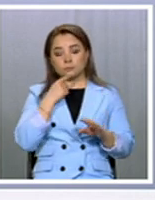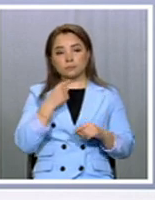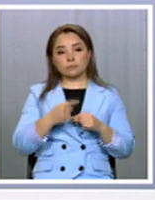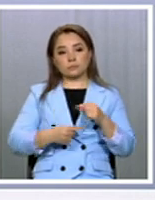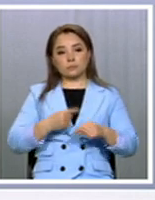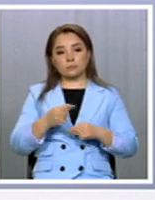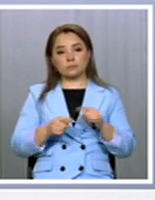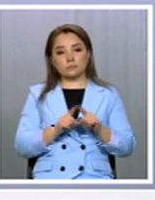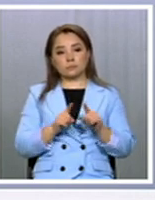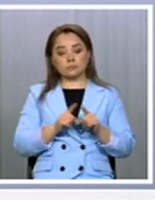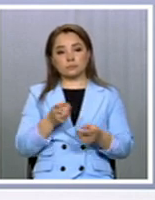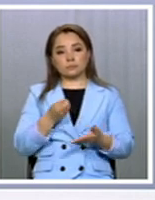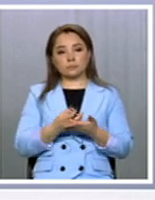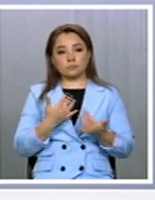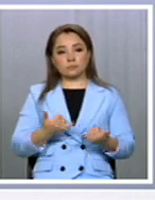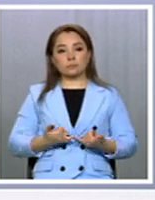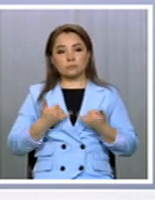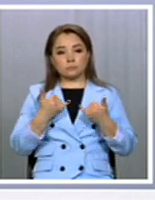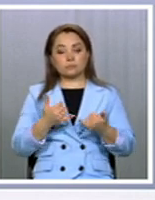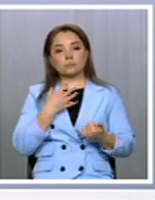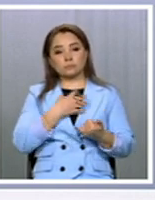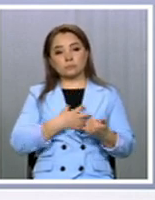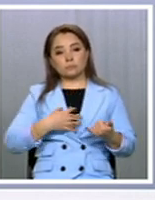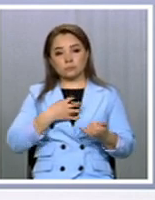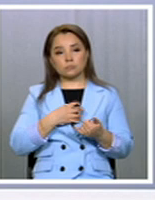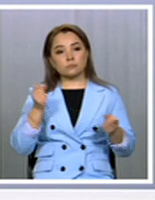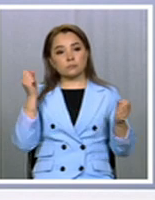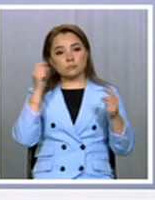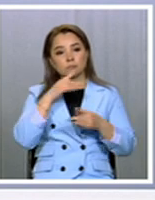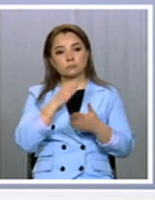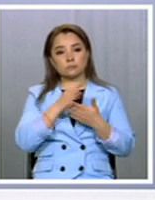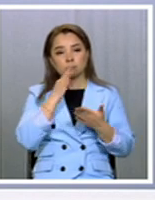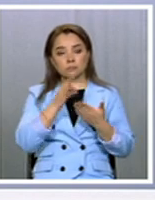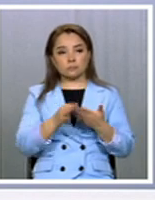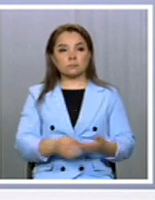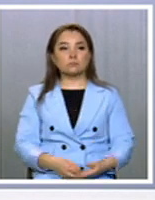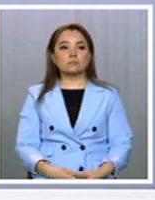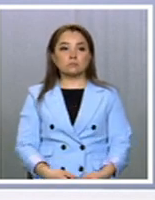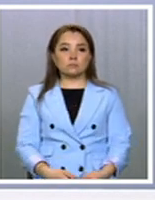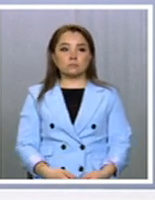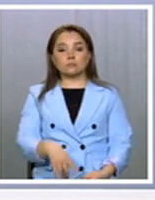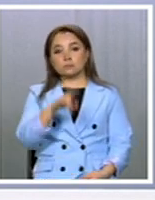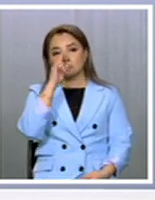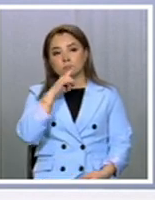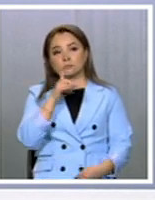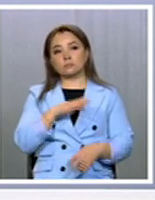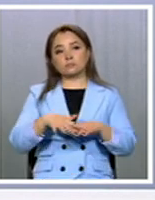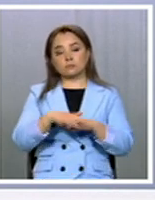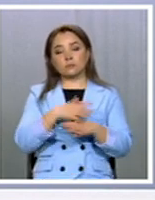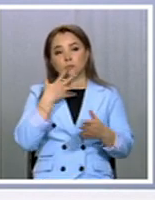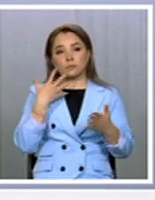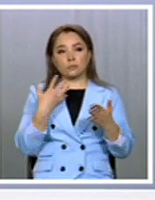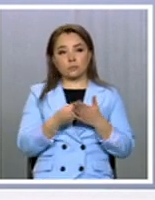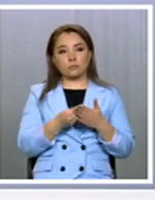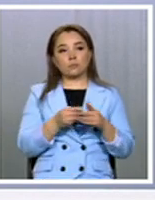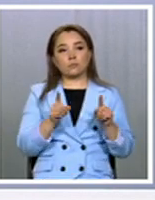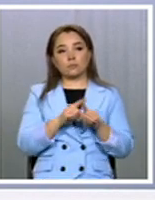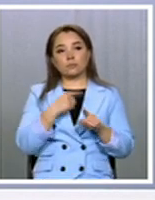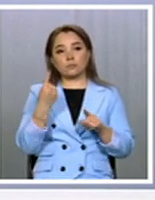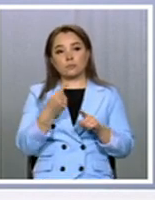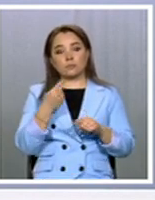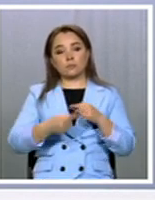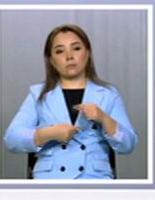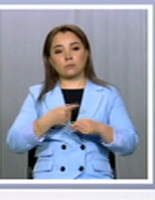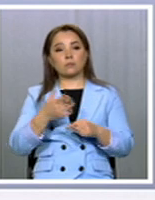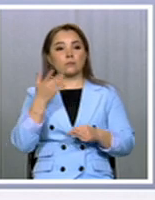ғұрыптардың құндылықтары мен маңыздылығын анықтадық. Қазақ халқының өзіндік бірегей әдет ғұрпы